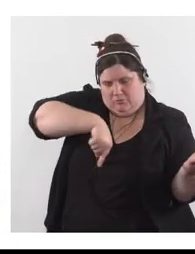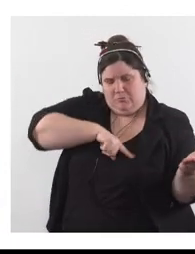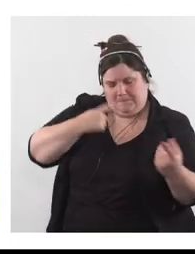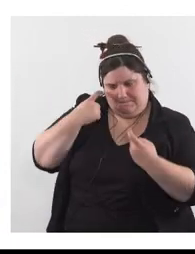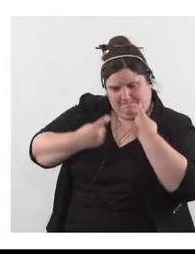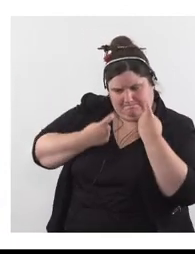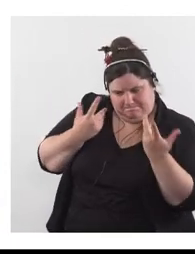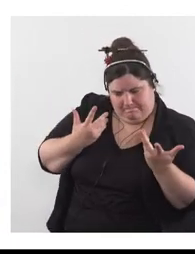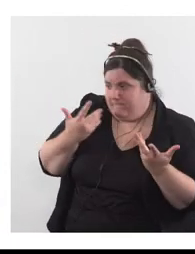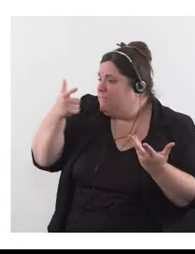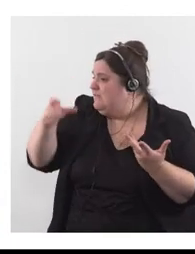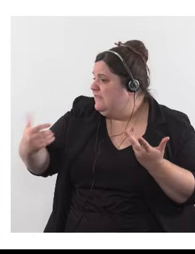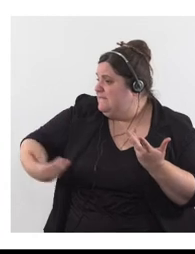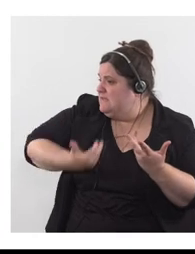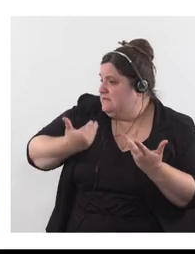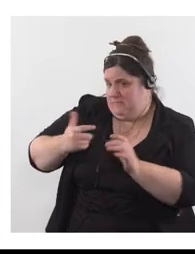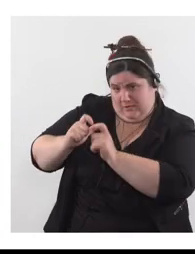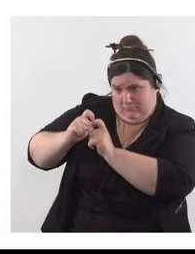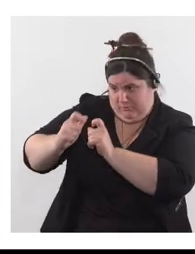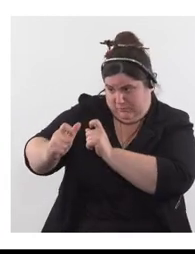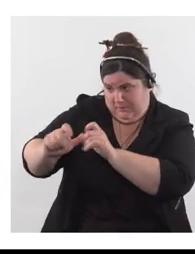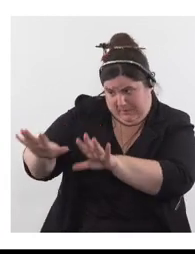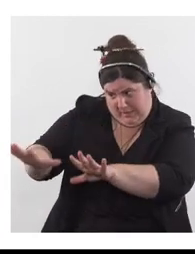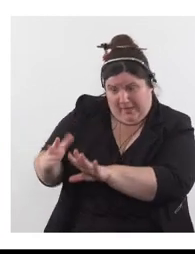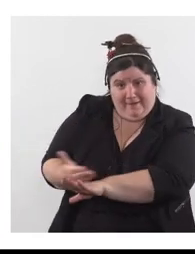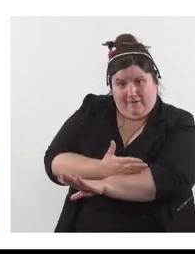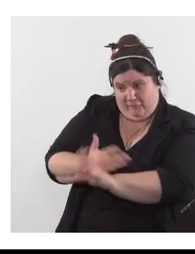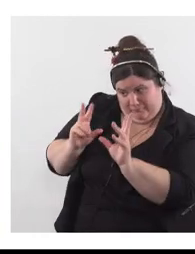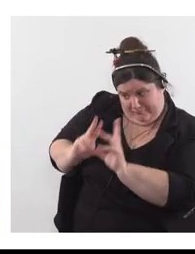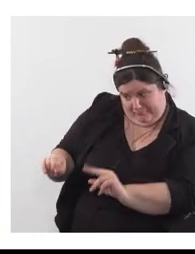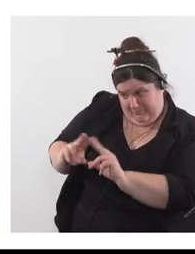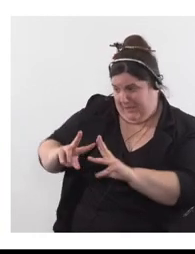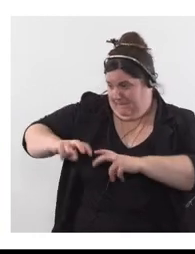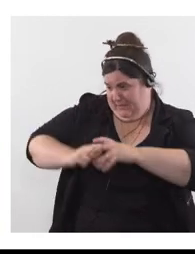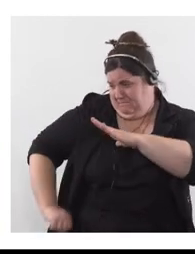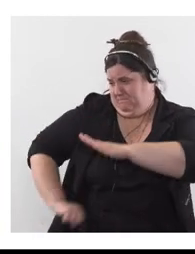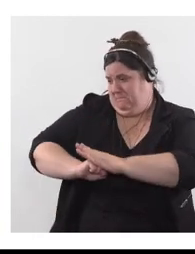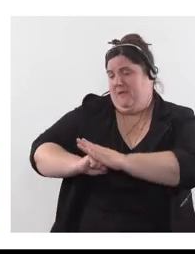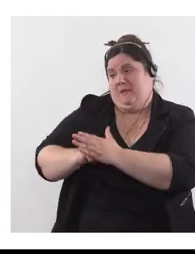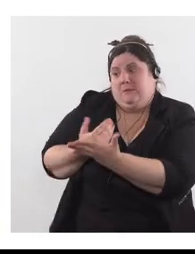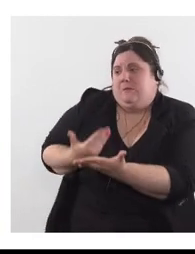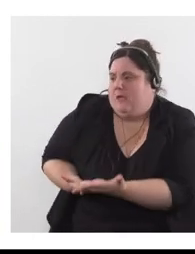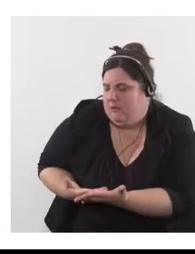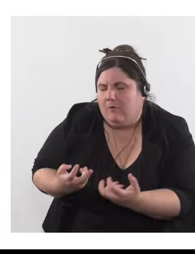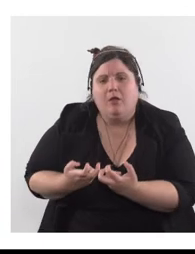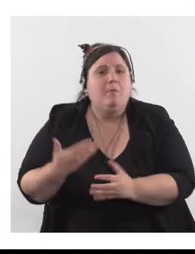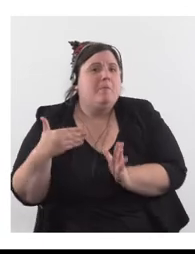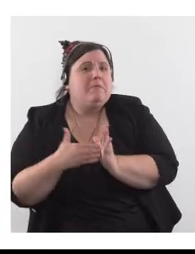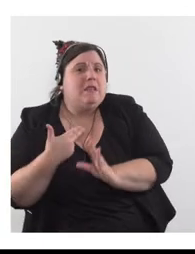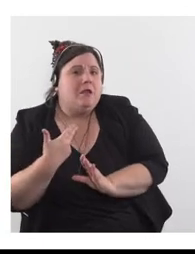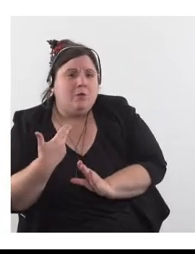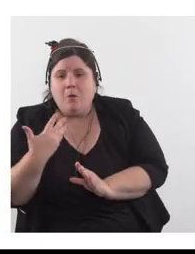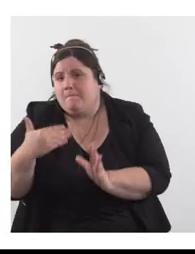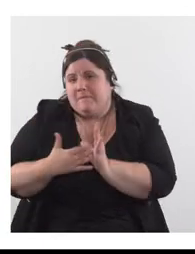garantir à la personne qui va en justice, votre procédure va vous coûter maximum 1 000 euros, 1 500 euros. Vous n'allez pas